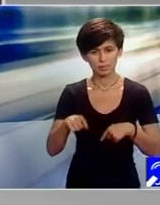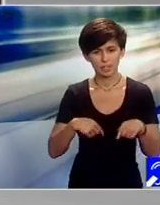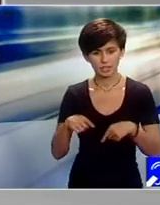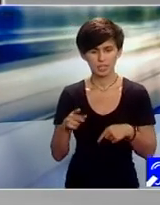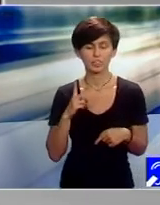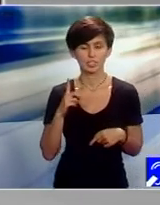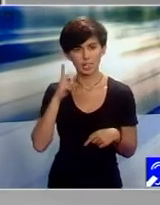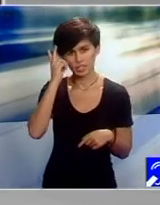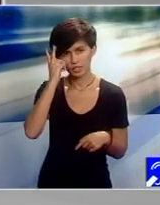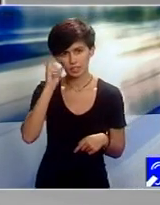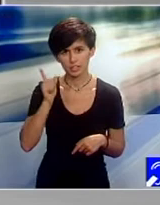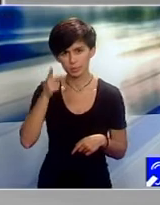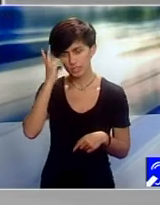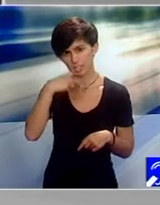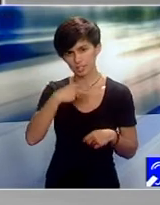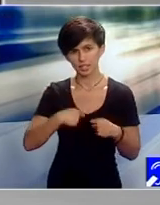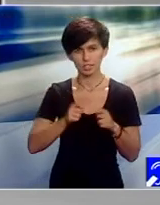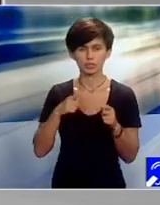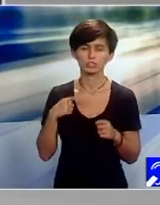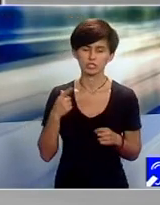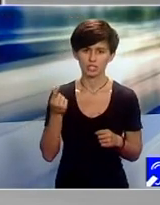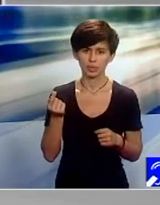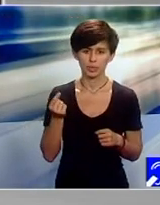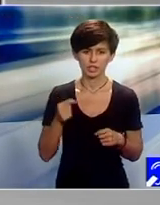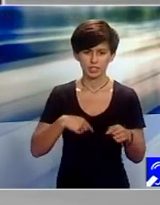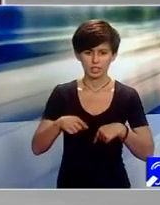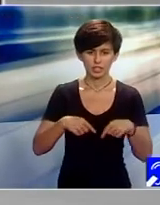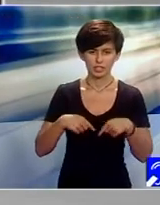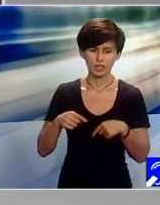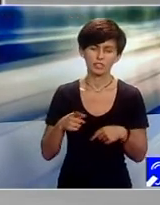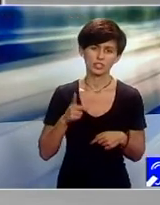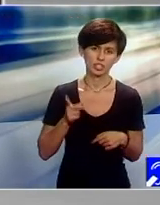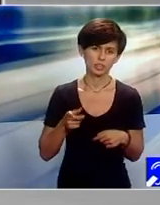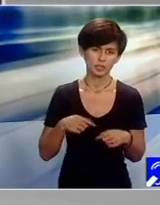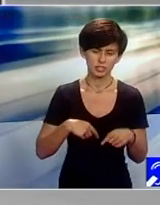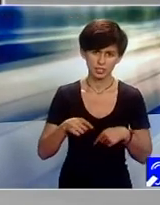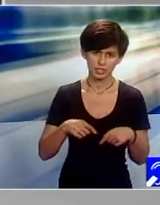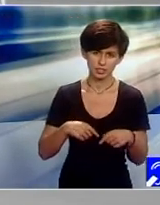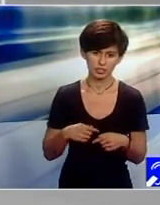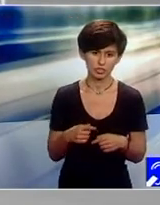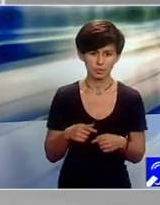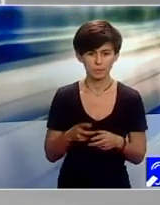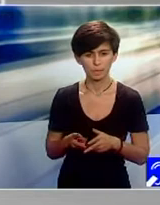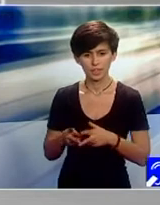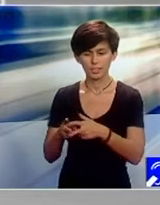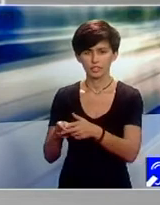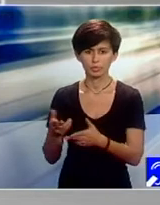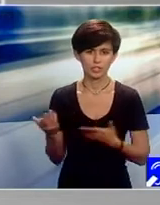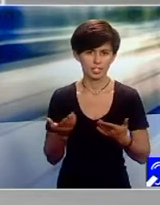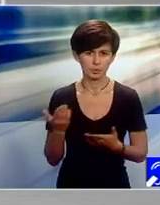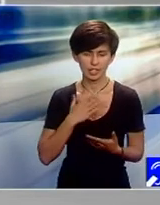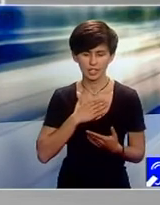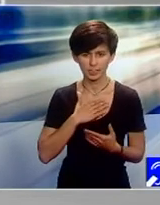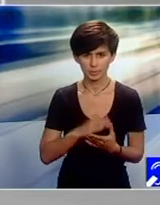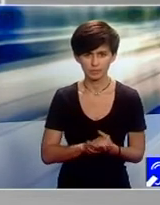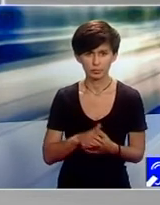ce înseamnă traficul rutier și fiecare trebuie să aibă locul lui și să circule pe drumurile pe care obicei le avem la dispoziție. Acestor